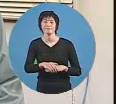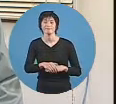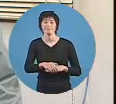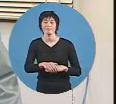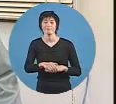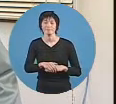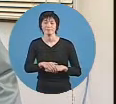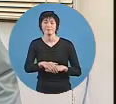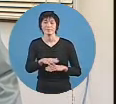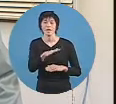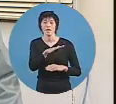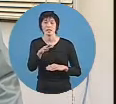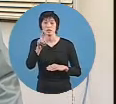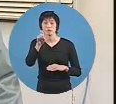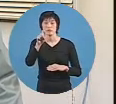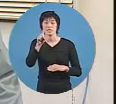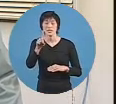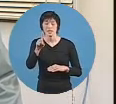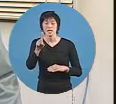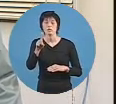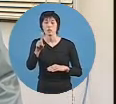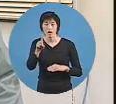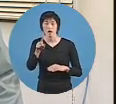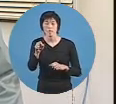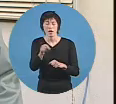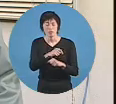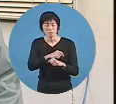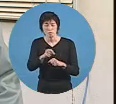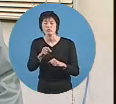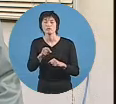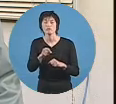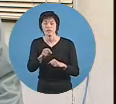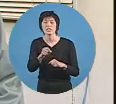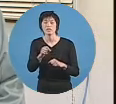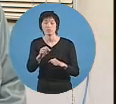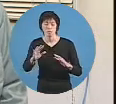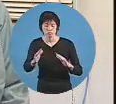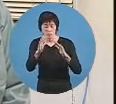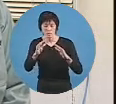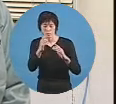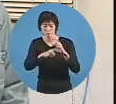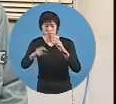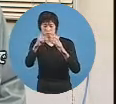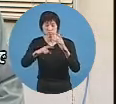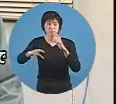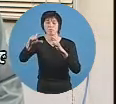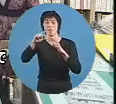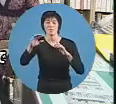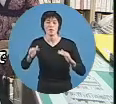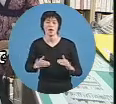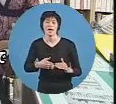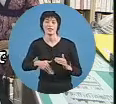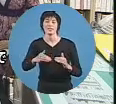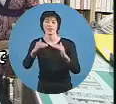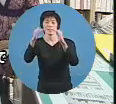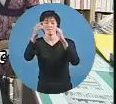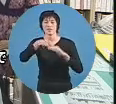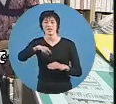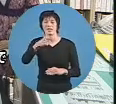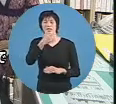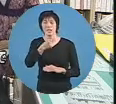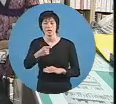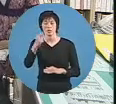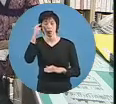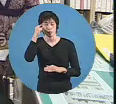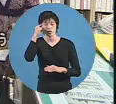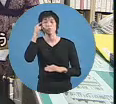、平成21年度はその取り組みをますます発展させるように力を入れてまいりたいということで頑張っ